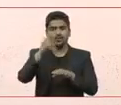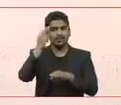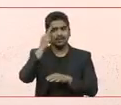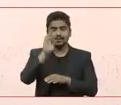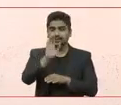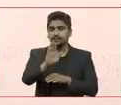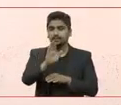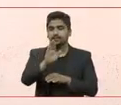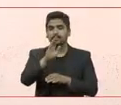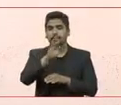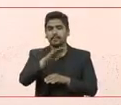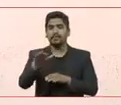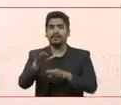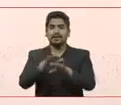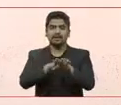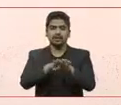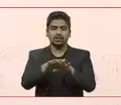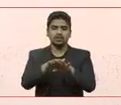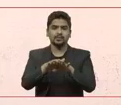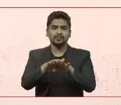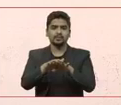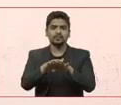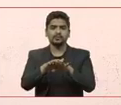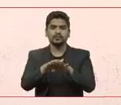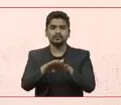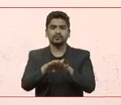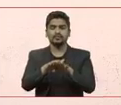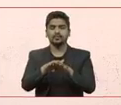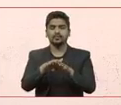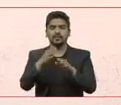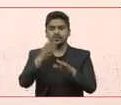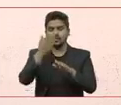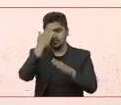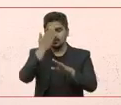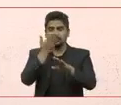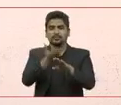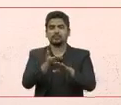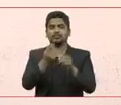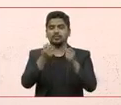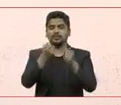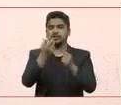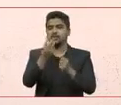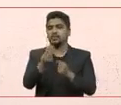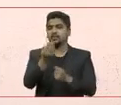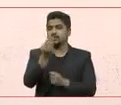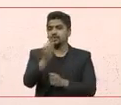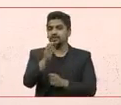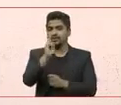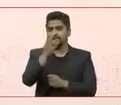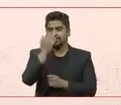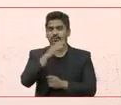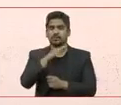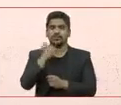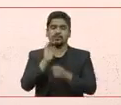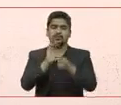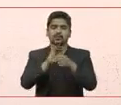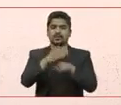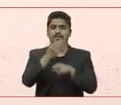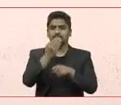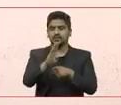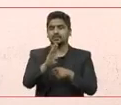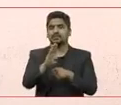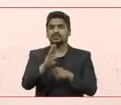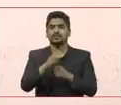छ बालबालिकाको इम्युनिटी पावर त्यसै पनि कम हुन्छ, त्यसैले मोर्टिलिटी रेट हाई हुन्छ। अहिले